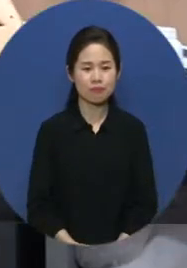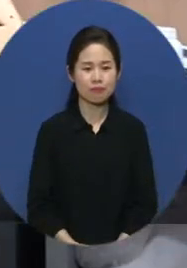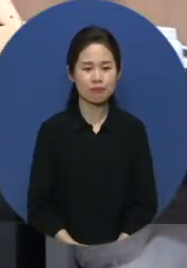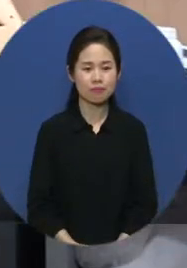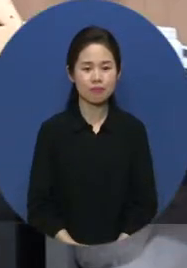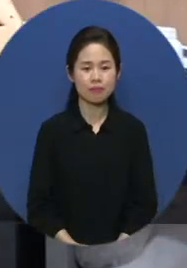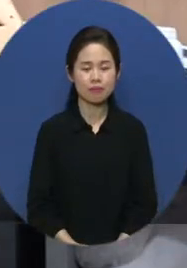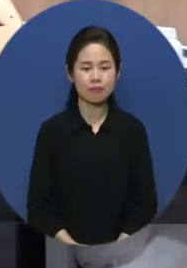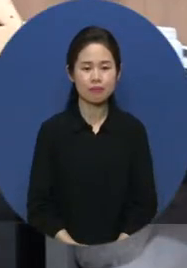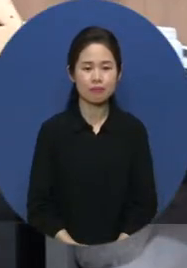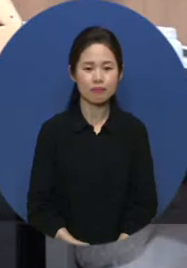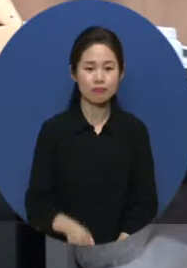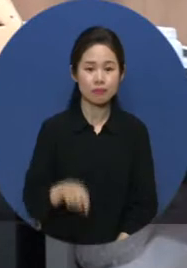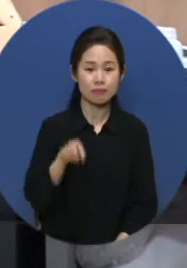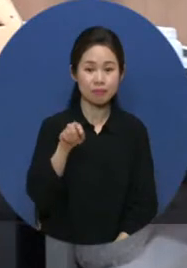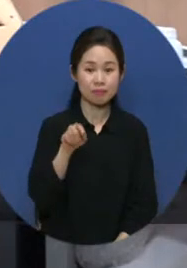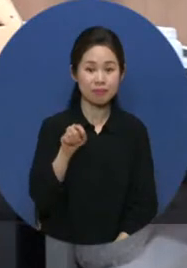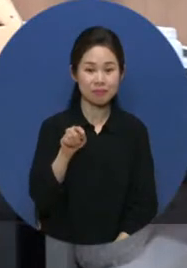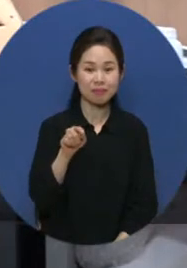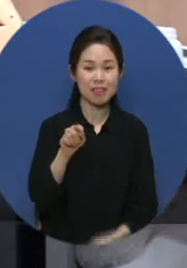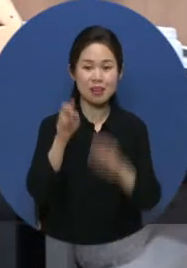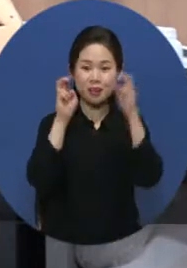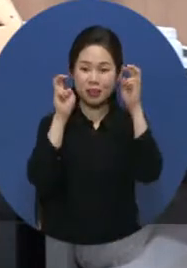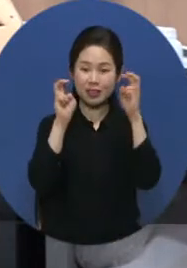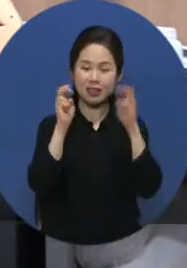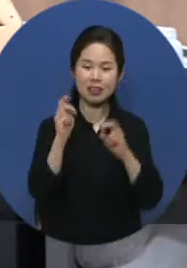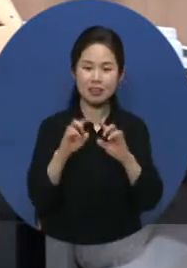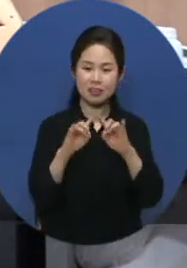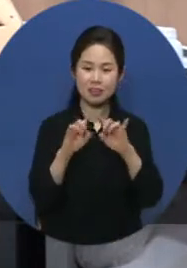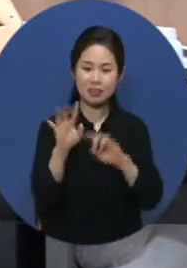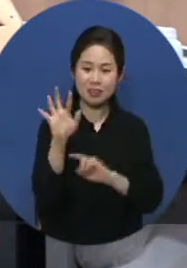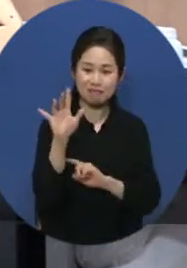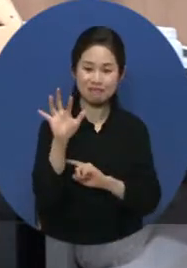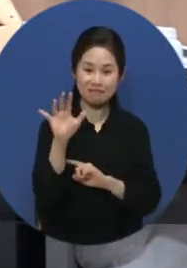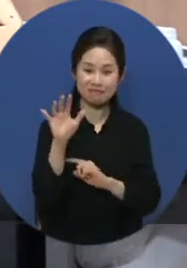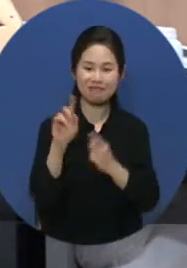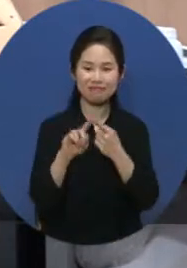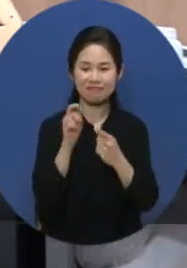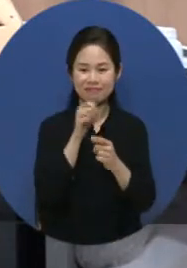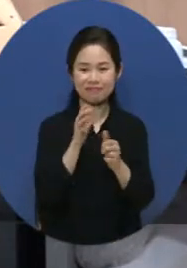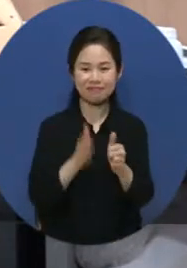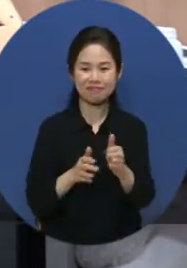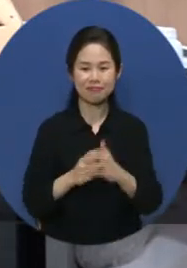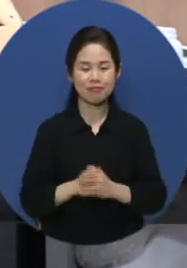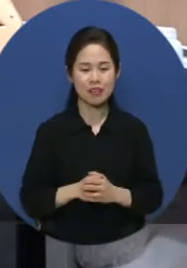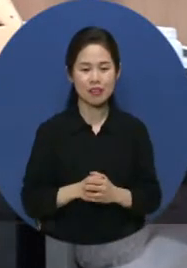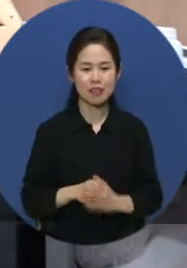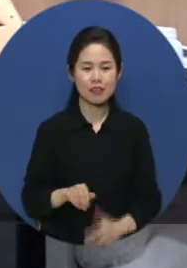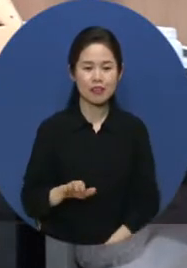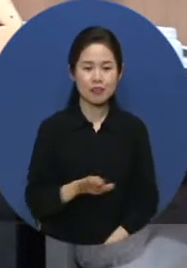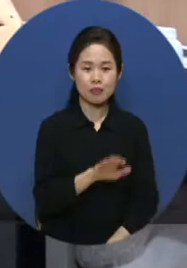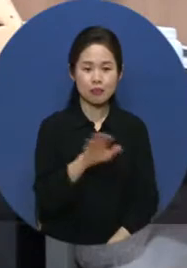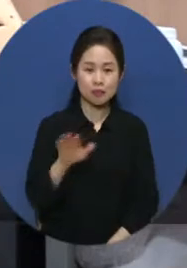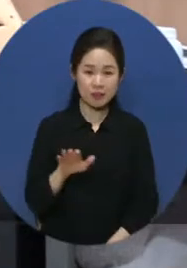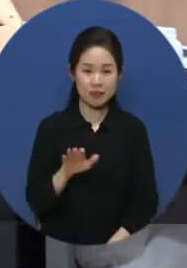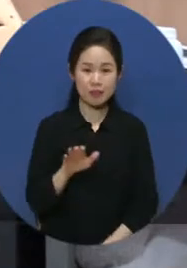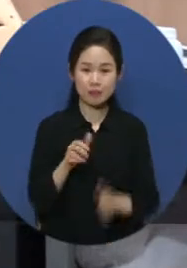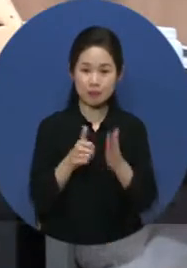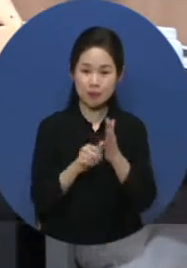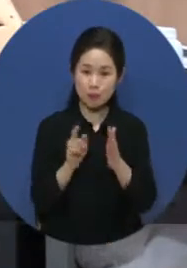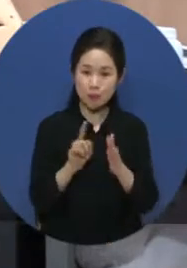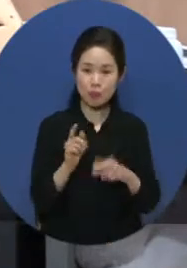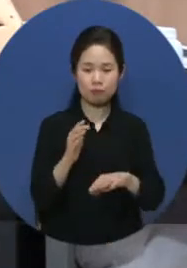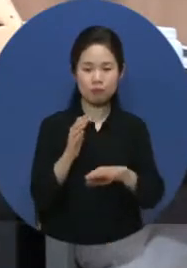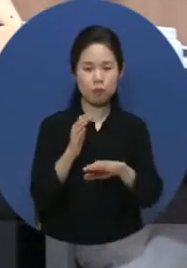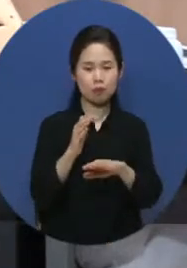그러면 만드로 전자의수에 대한 소개를 간략하게 좀 부탁드리겠습니다. 아, 예. 그래서 저희 제품의 경우에는 이제 상지 절단